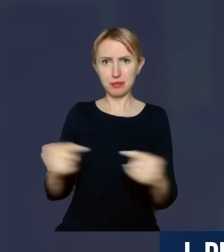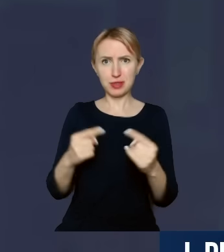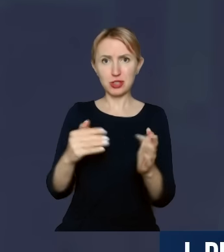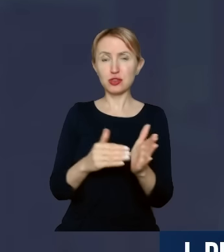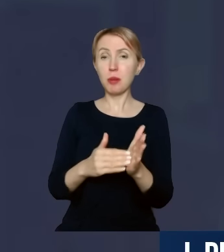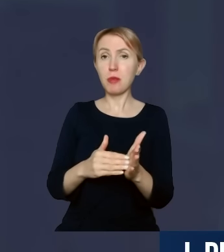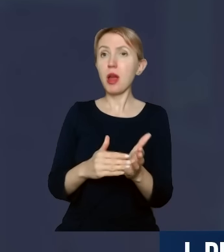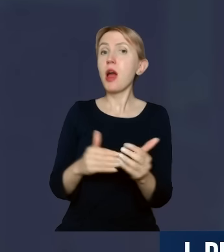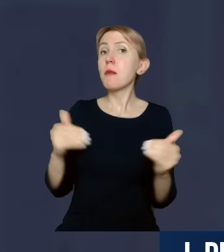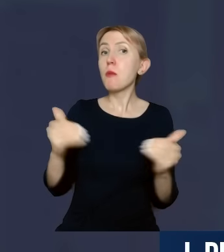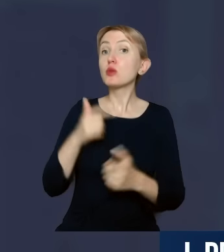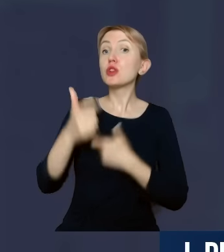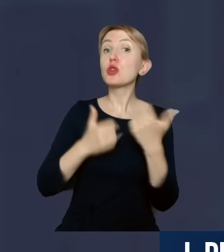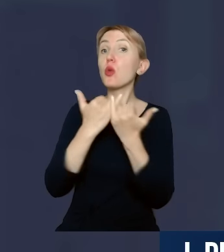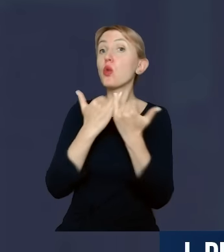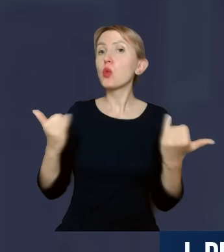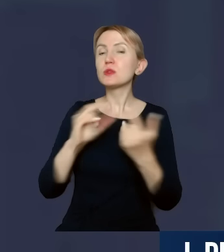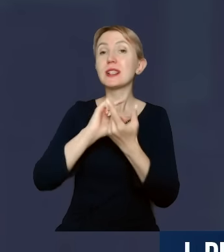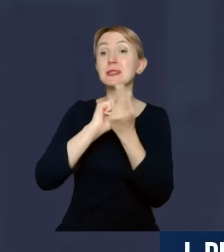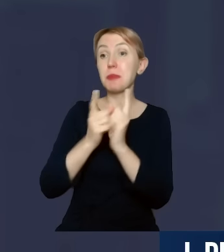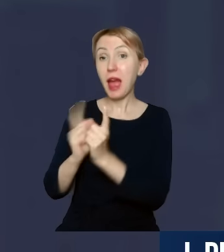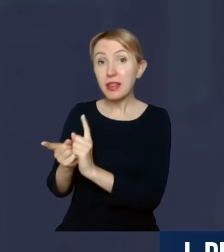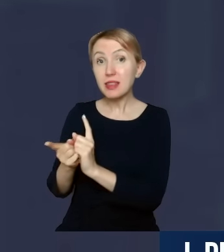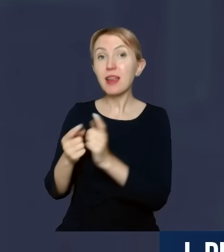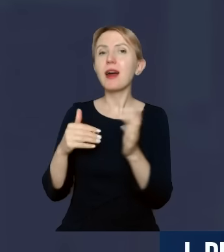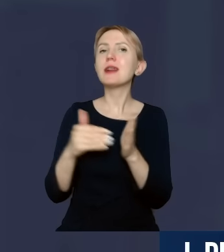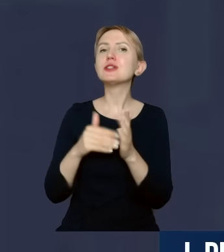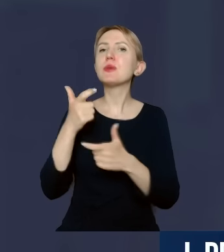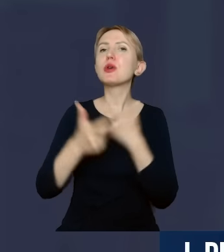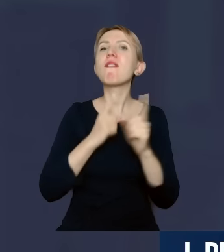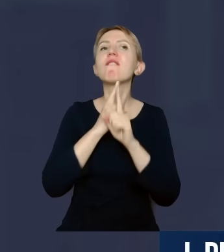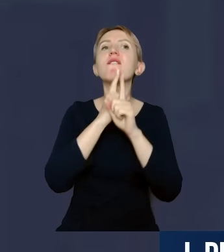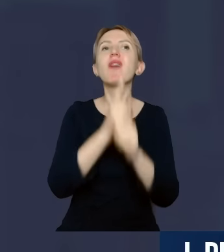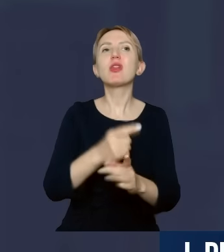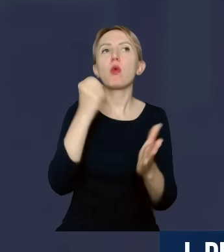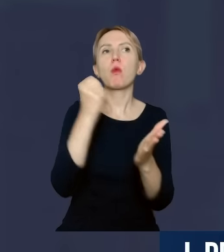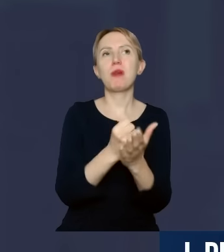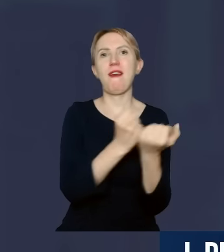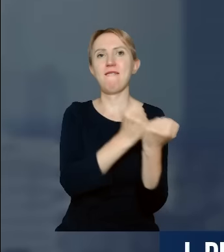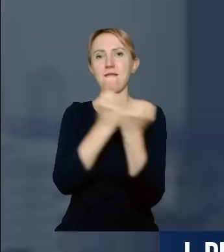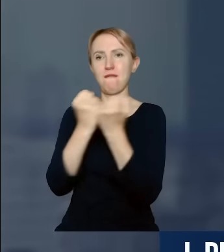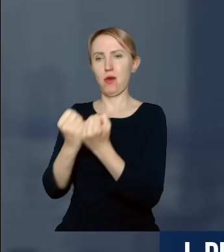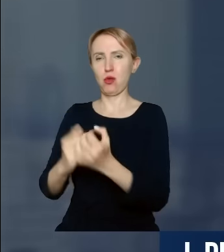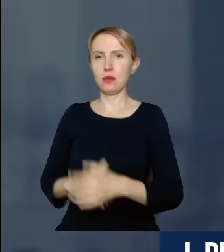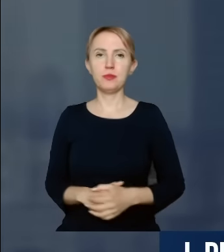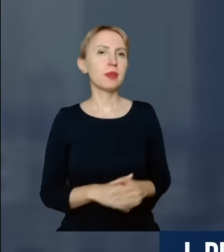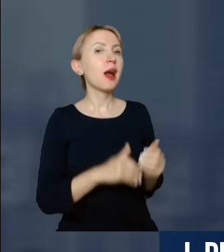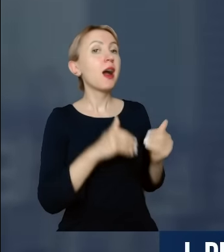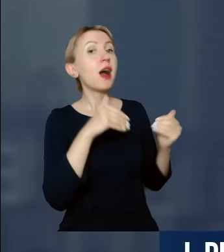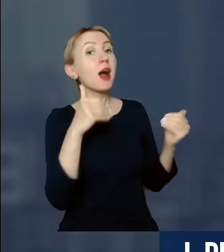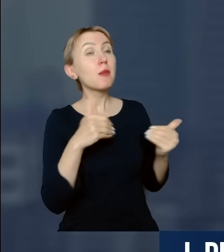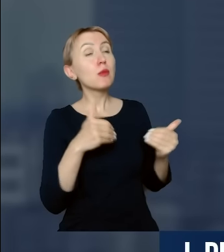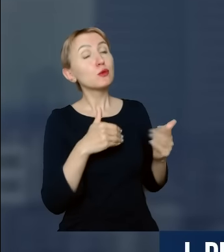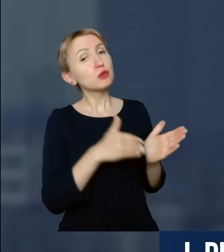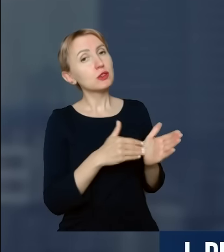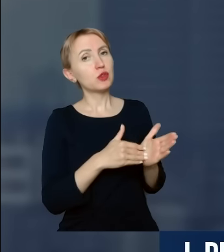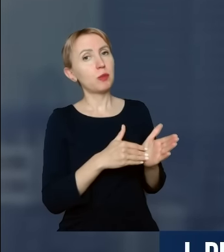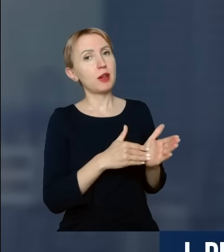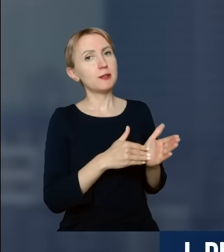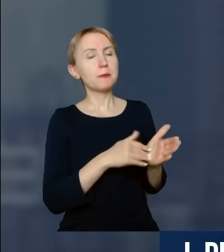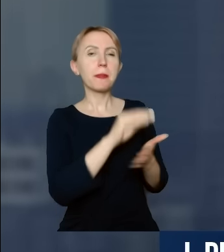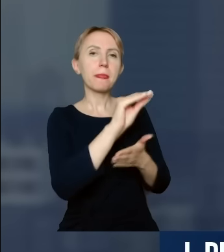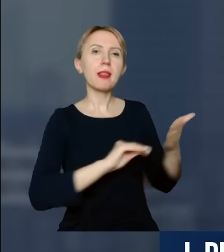można dokonywać różnych zmian, ale trzeba to robić zgodnie z obowiązującym prezes, i zasadami. A może trzeba by napisać na